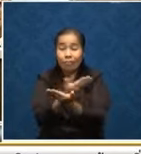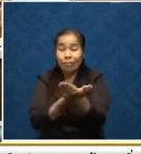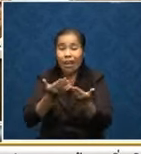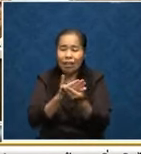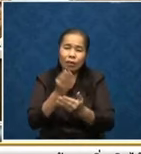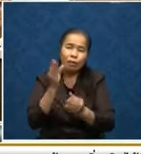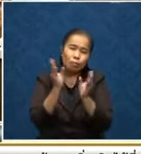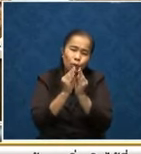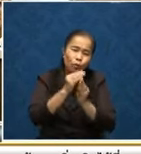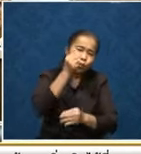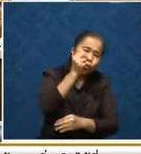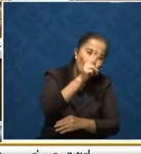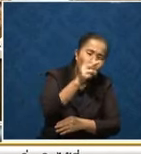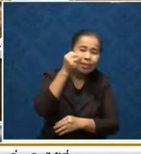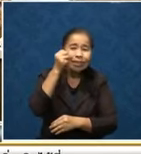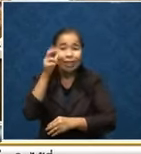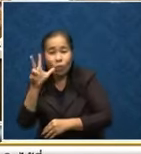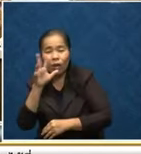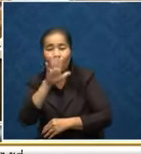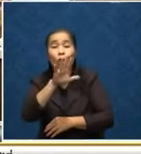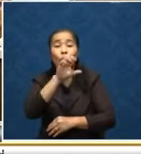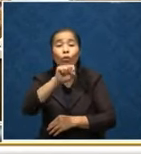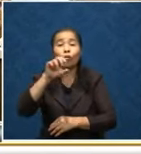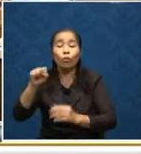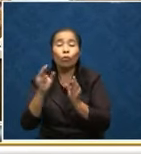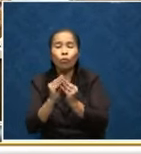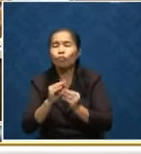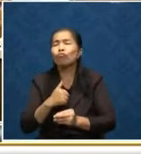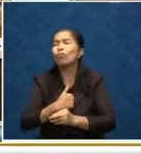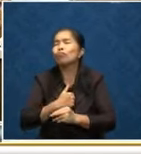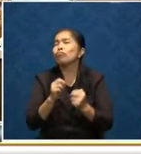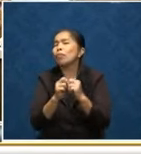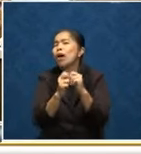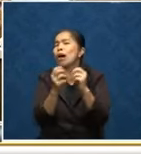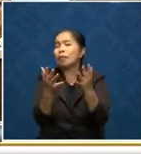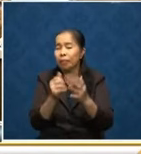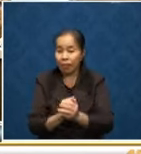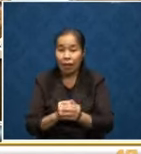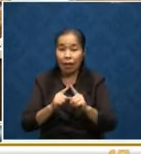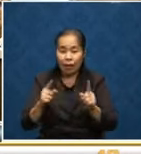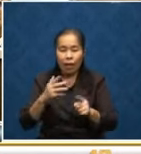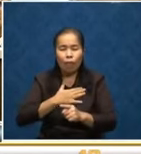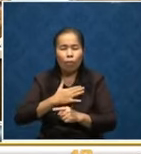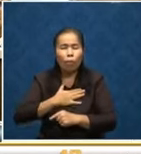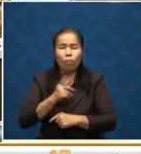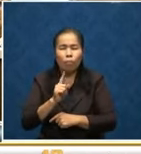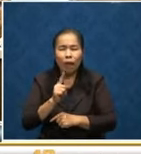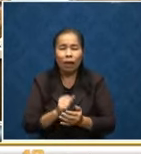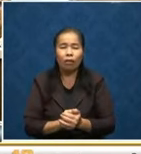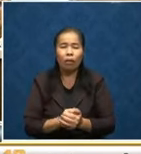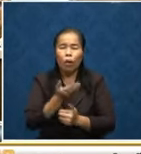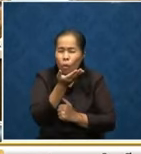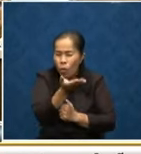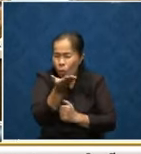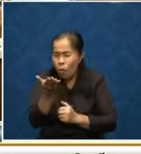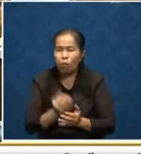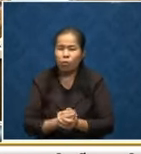2วันหรือ3วันนี่ครับผมไม่ติดใจนะครับแต่ผมติดใจว่าขอความกรุณาอย่าประ